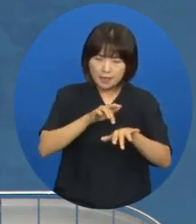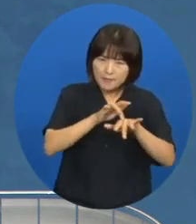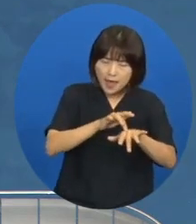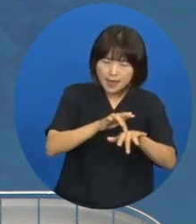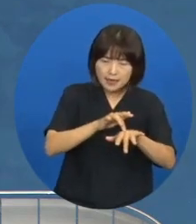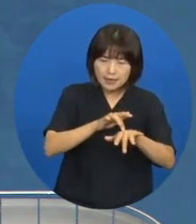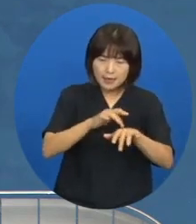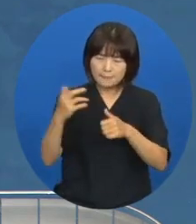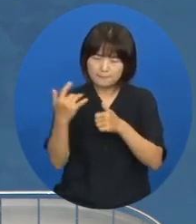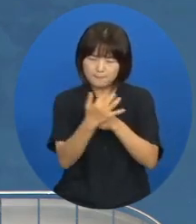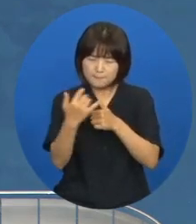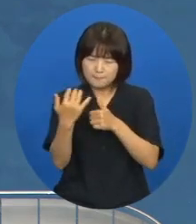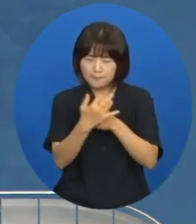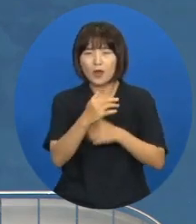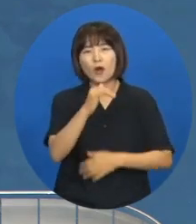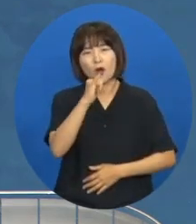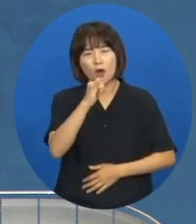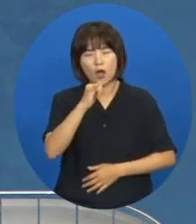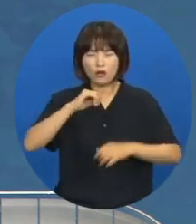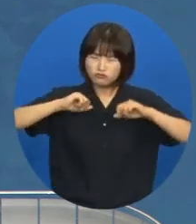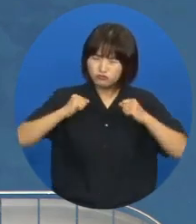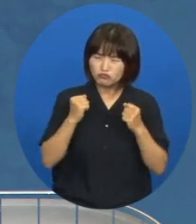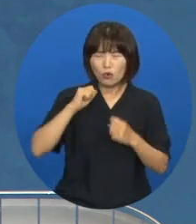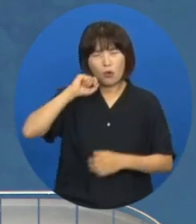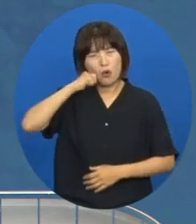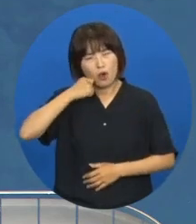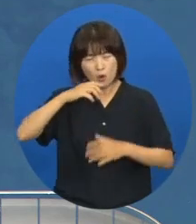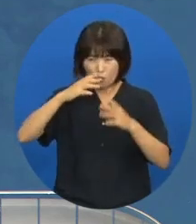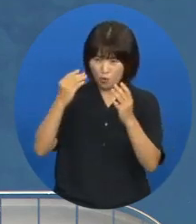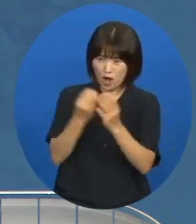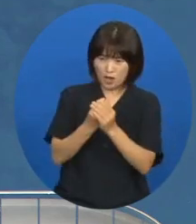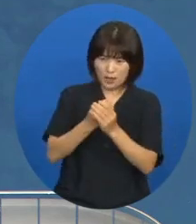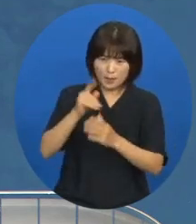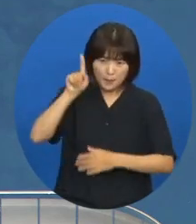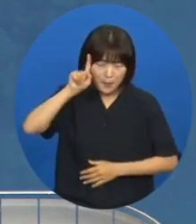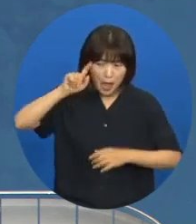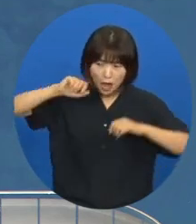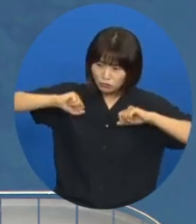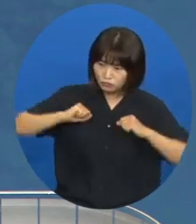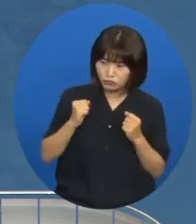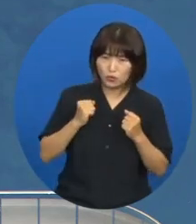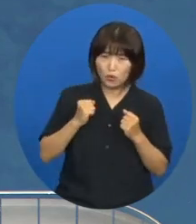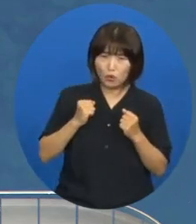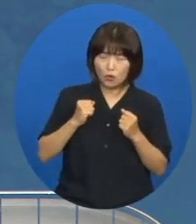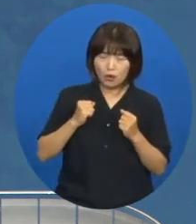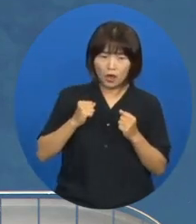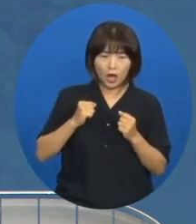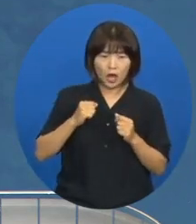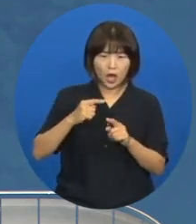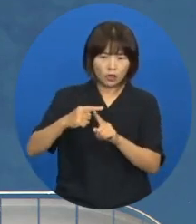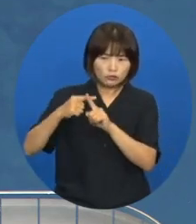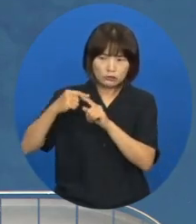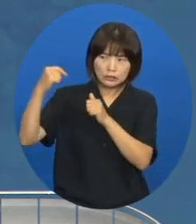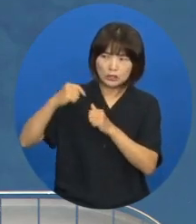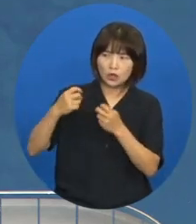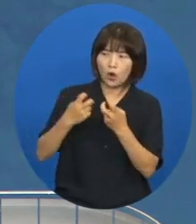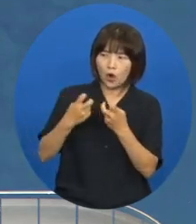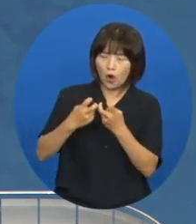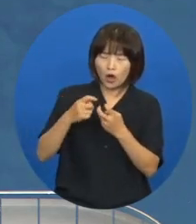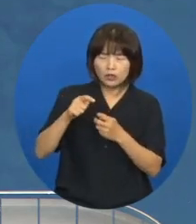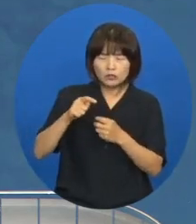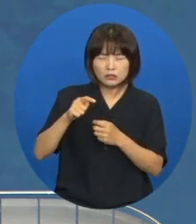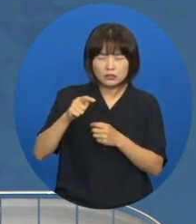그렇게 만들고 있어요. 순종은 어려워. 완전한 순종, 순교하라고 그러면 어떨 거야? 뭐 맨 이런 식으로